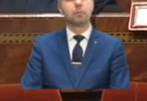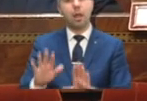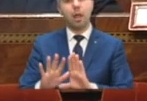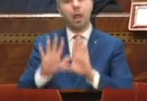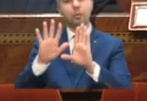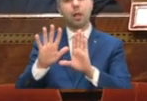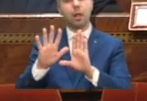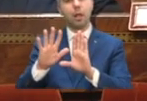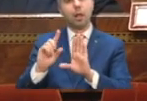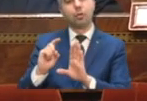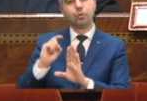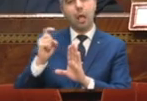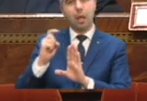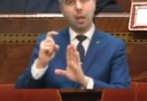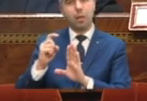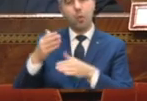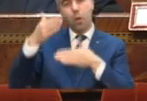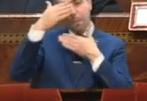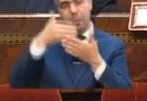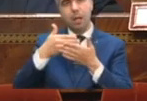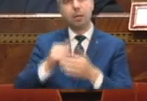10 أشهر والمغرب يعيش مع